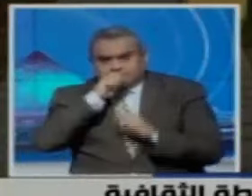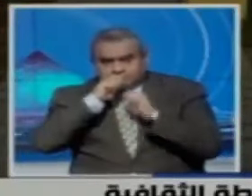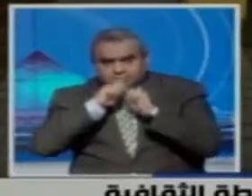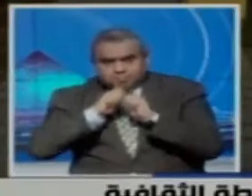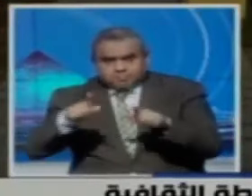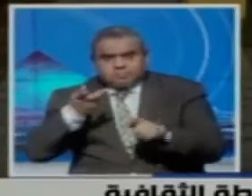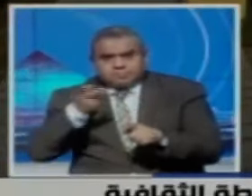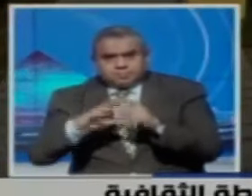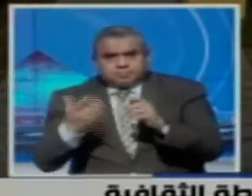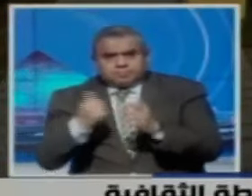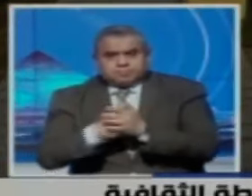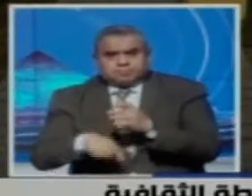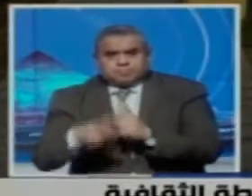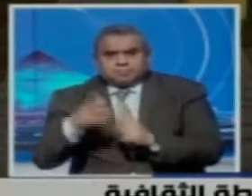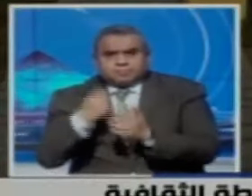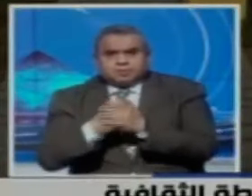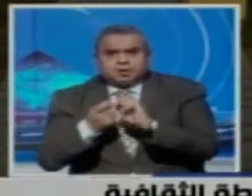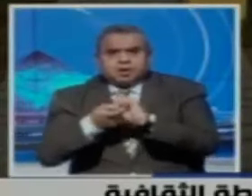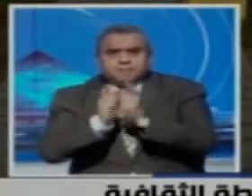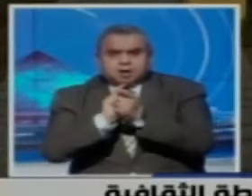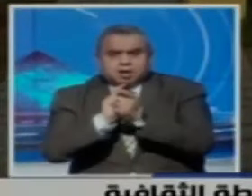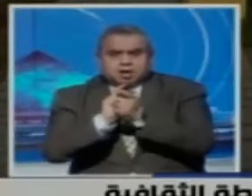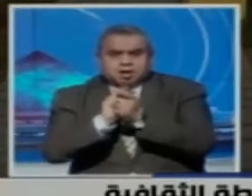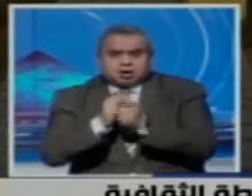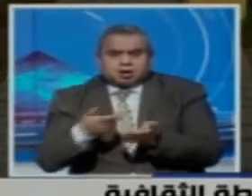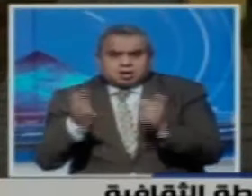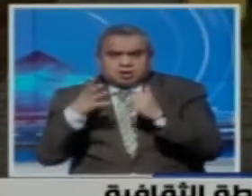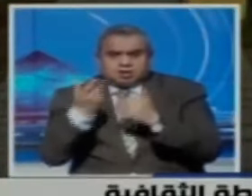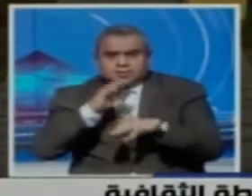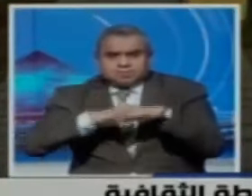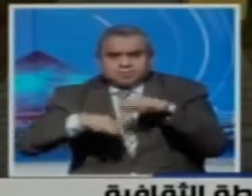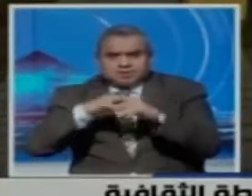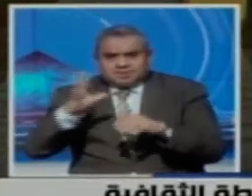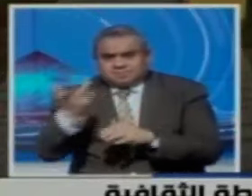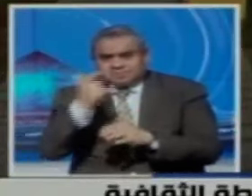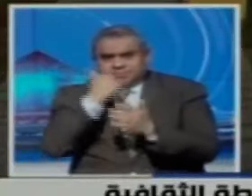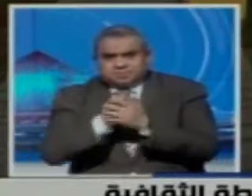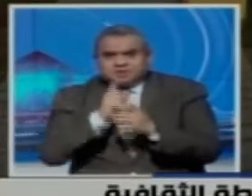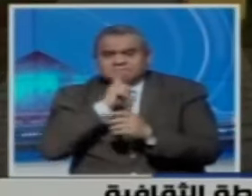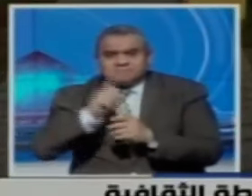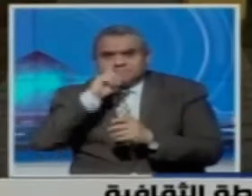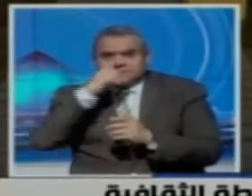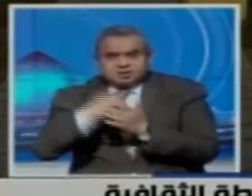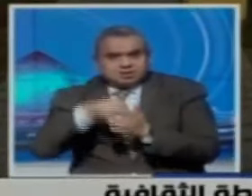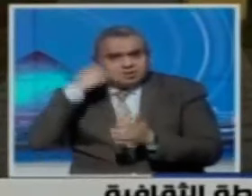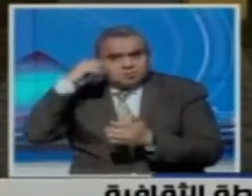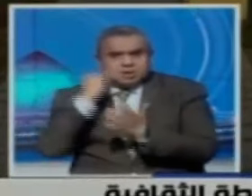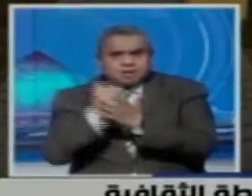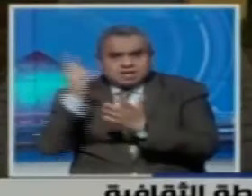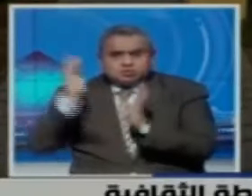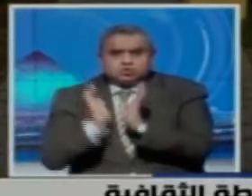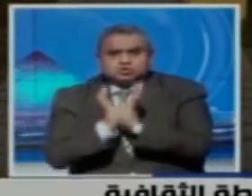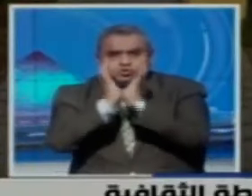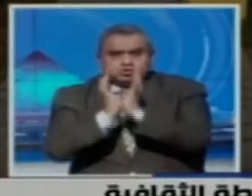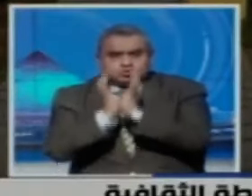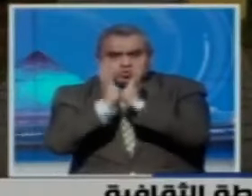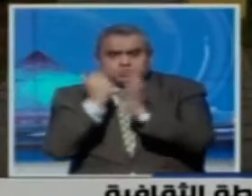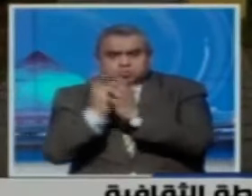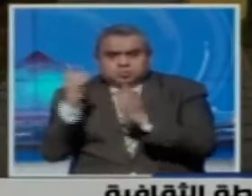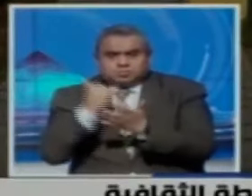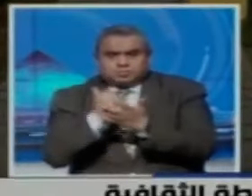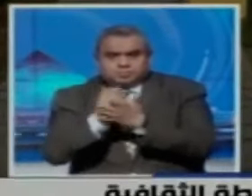بعد قليل سوف ينطلق معرض ديارنا للحرف اليدوية والتي ستقيمه وزارة التضامن الاجتماعي. هذا المعرض الذي